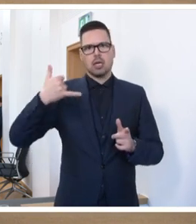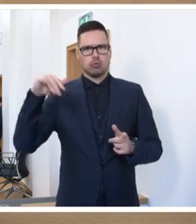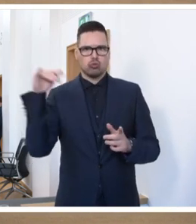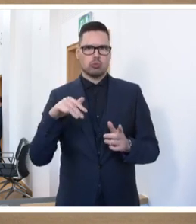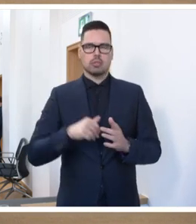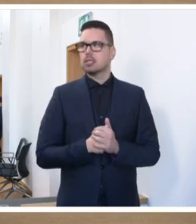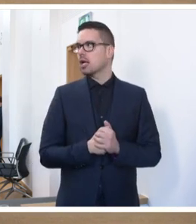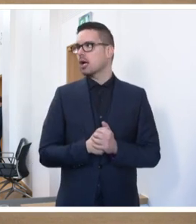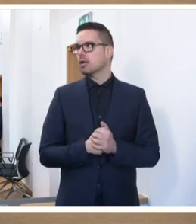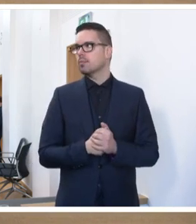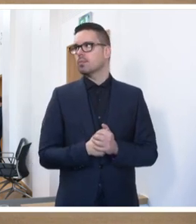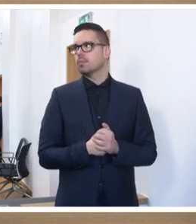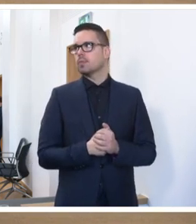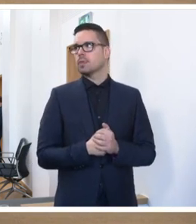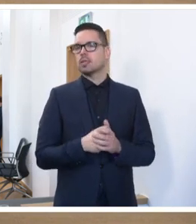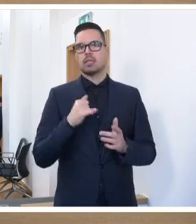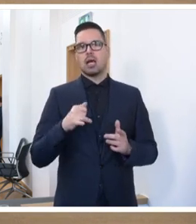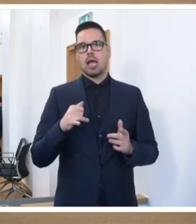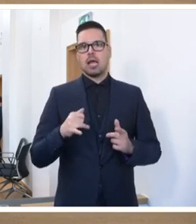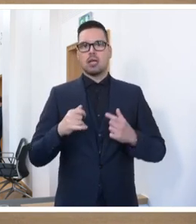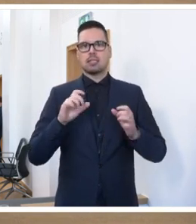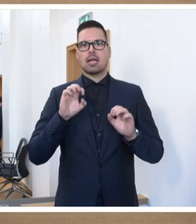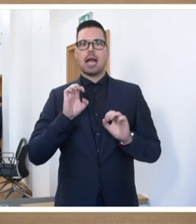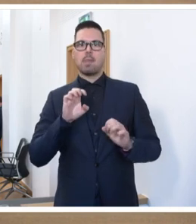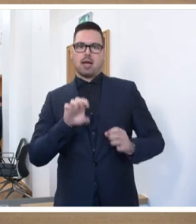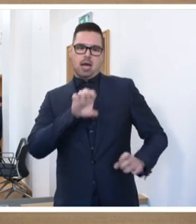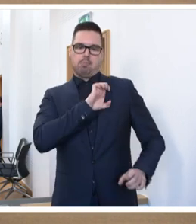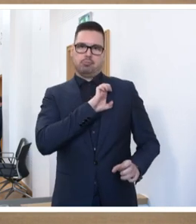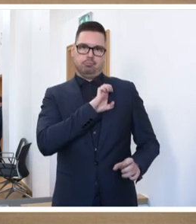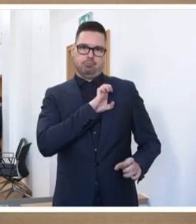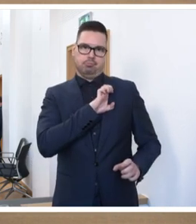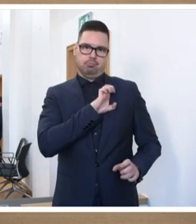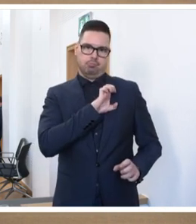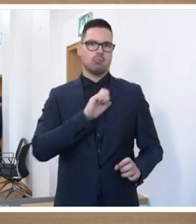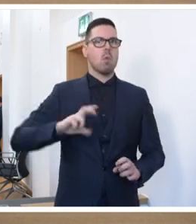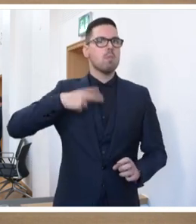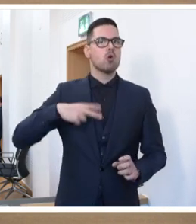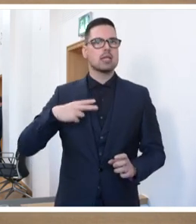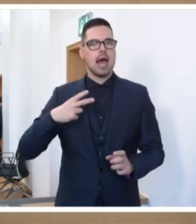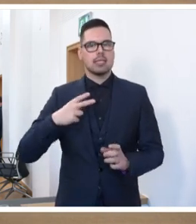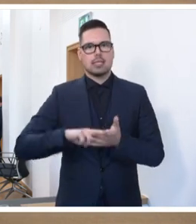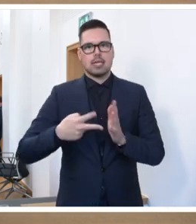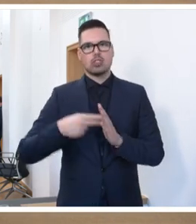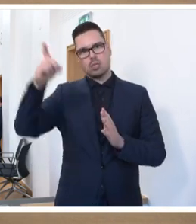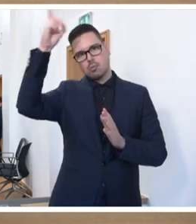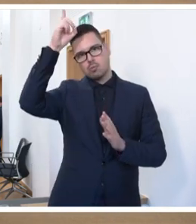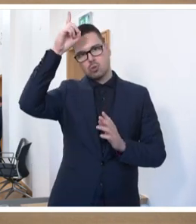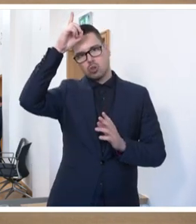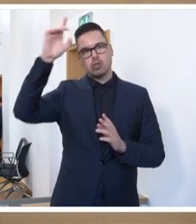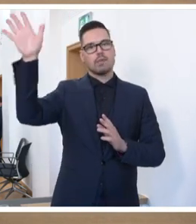eingeführt. Wir haben als Standardausstattung Bodycams bei der Polizei. Diese moderne Technik wird jetzt auch bundesweit gefordert für